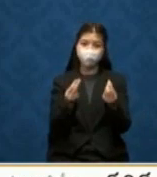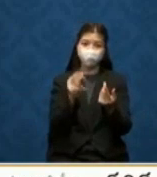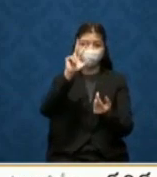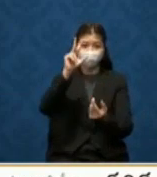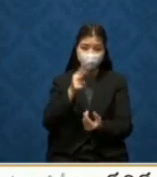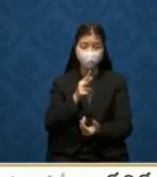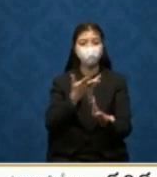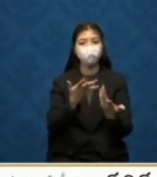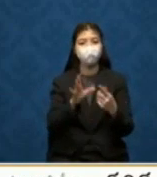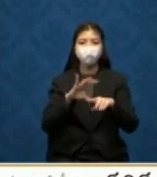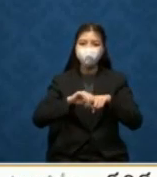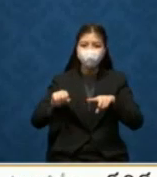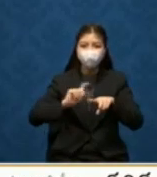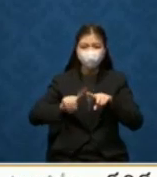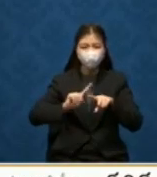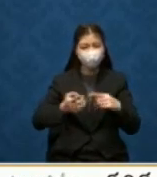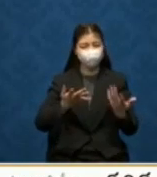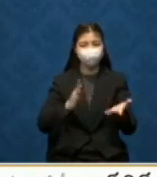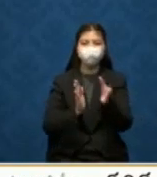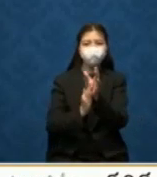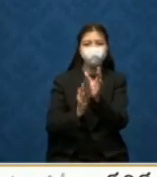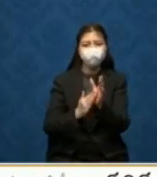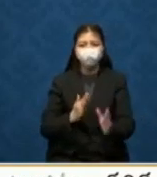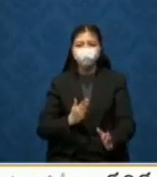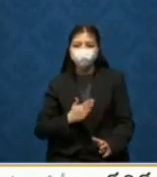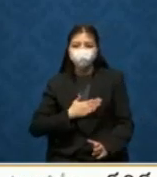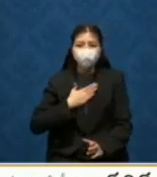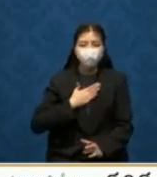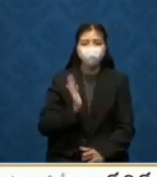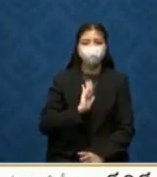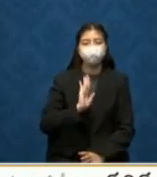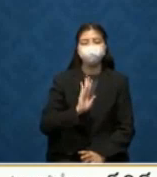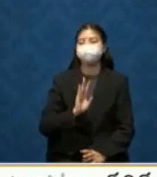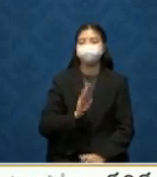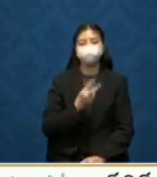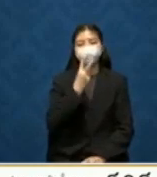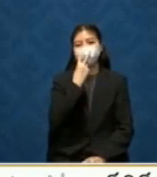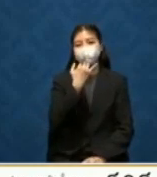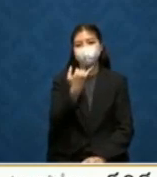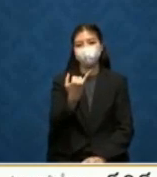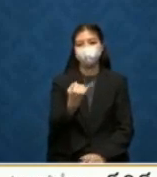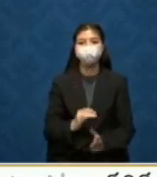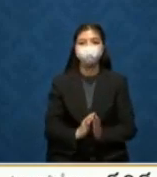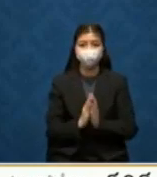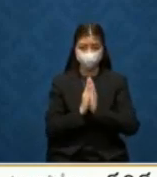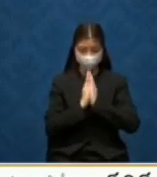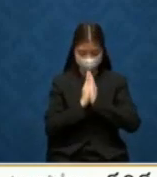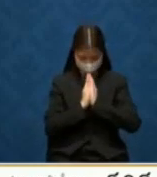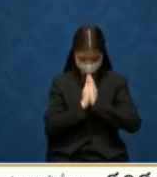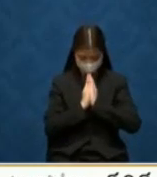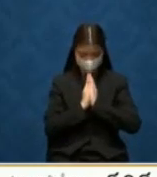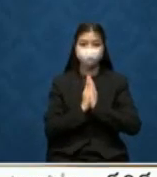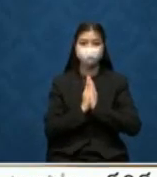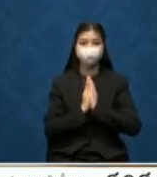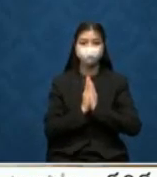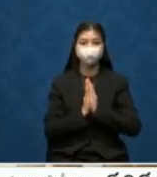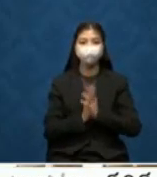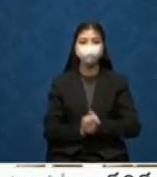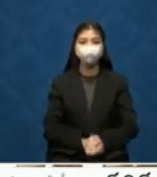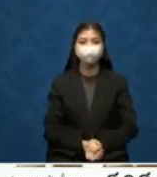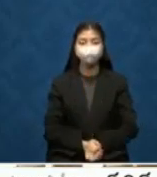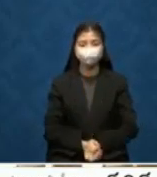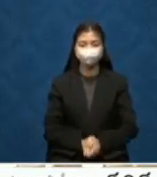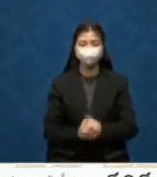ชื่นชมเลยครับกับสิ่งเหล่านี้มันคือหายนะของประเทศครับขอบคุณครับขอบคุณครับ